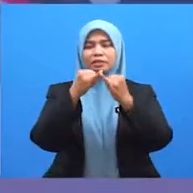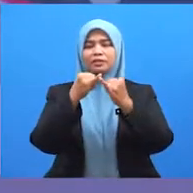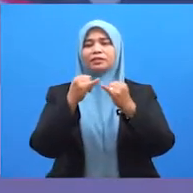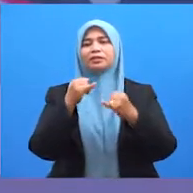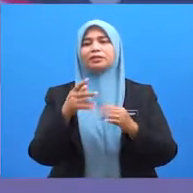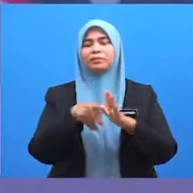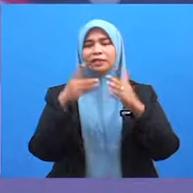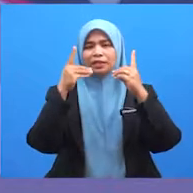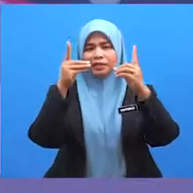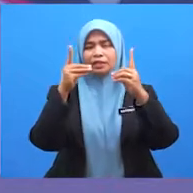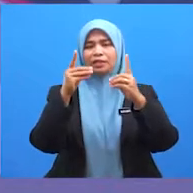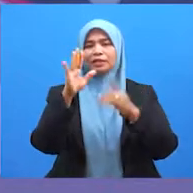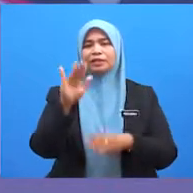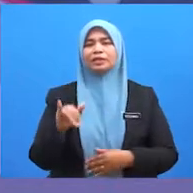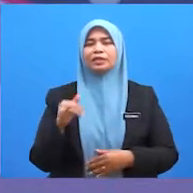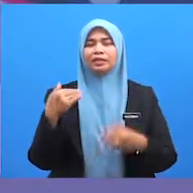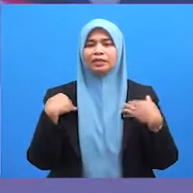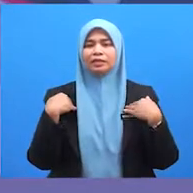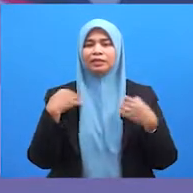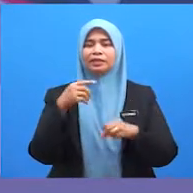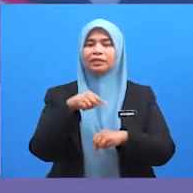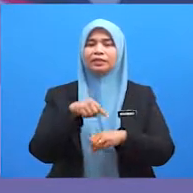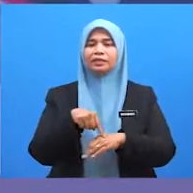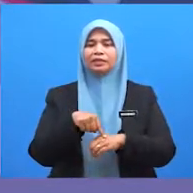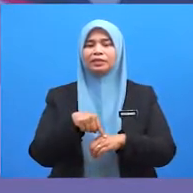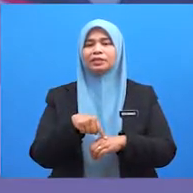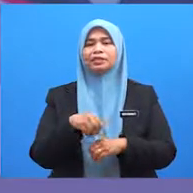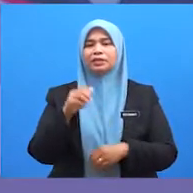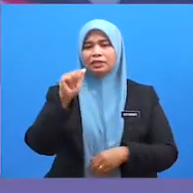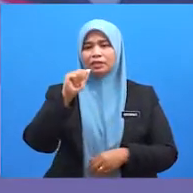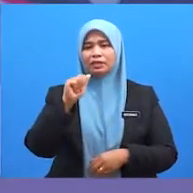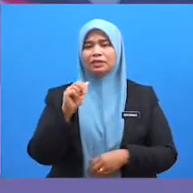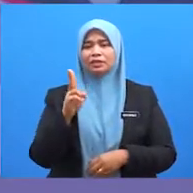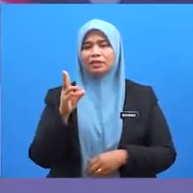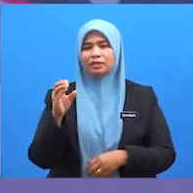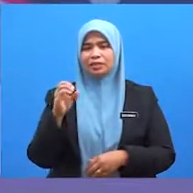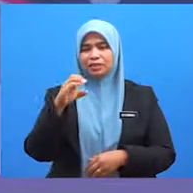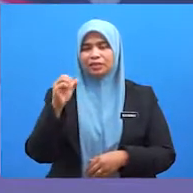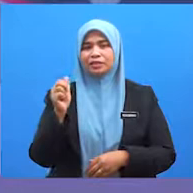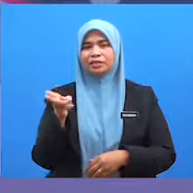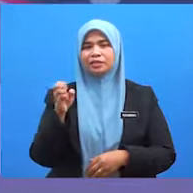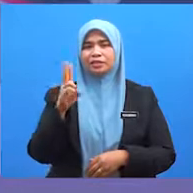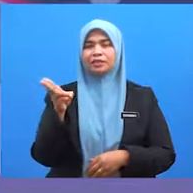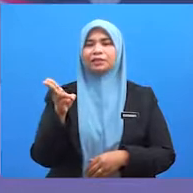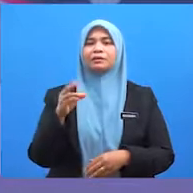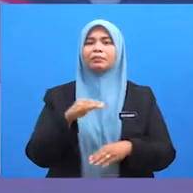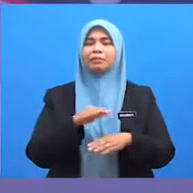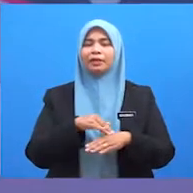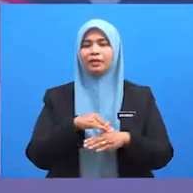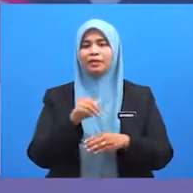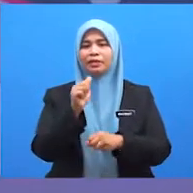institusi-institusi pendidikan yang ada di Aceh pada abad ke-16 dan 17 Masihi.